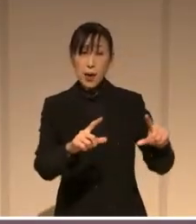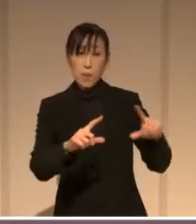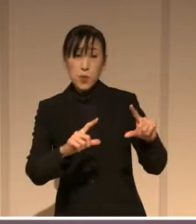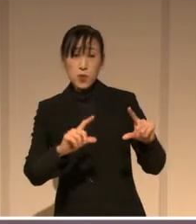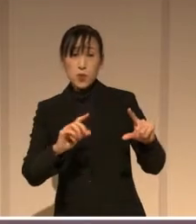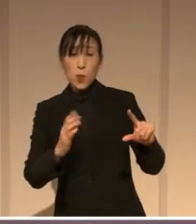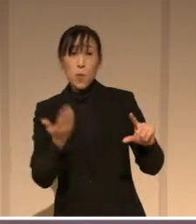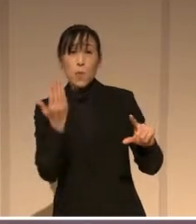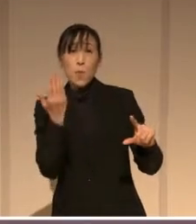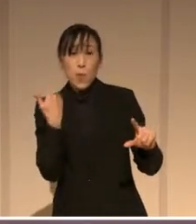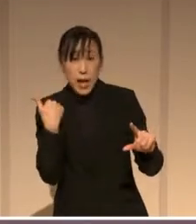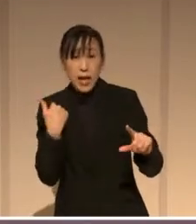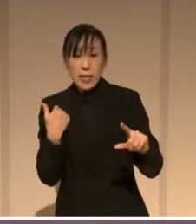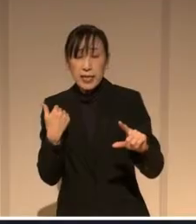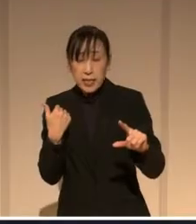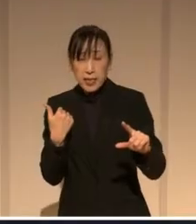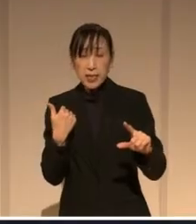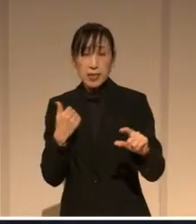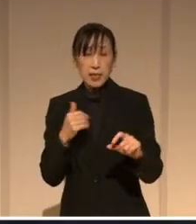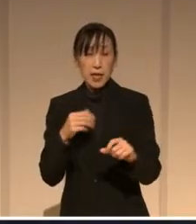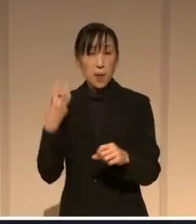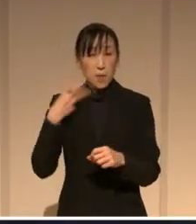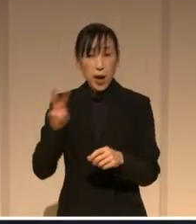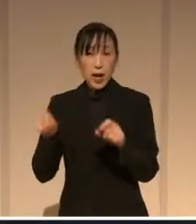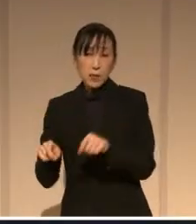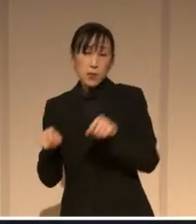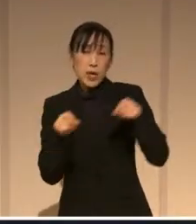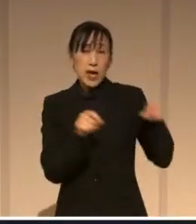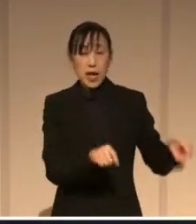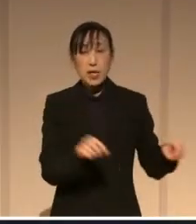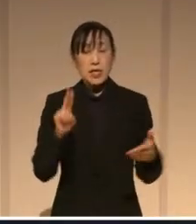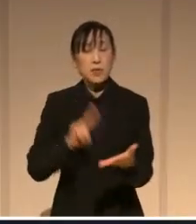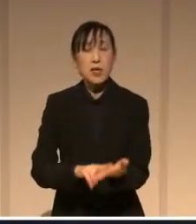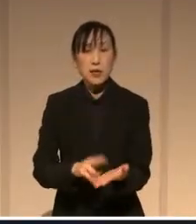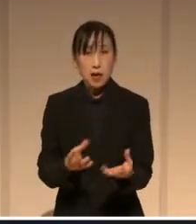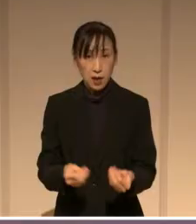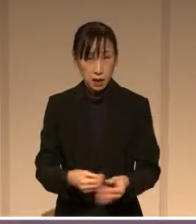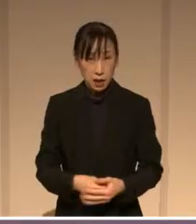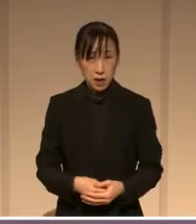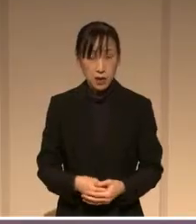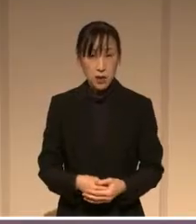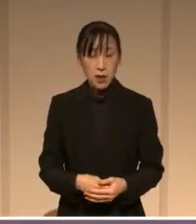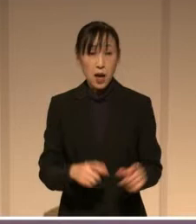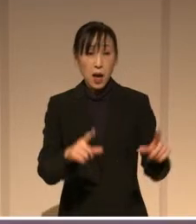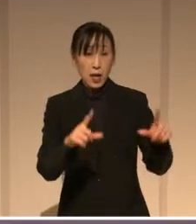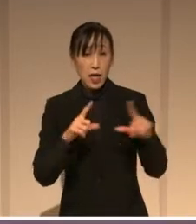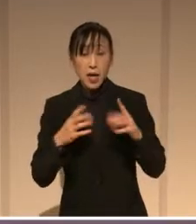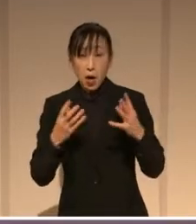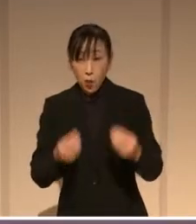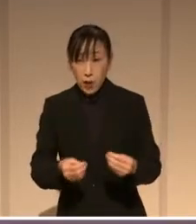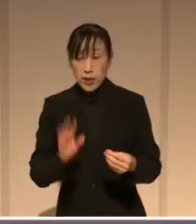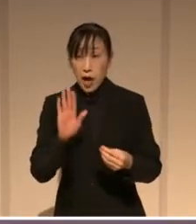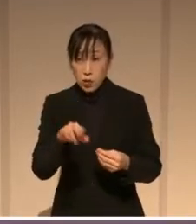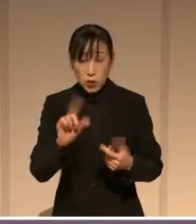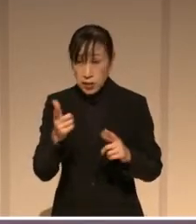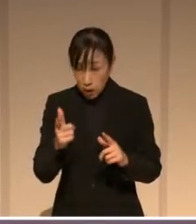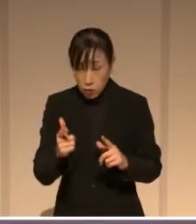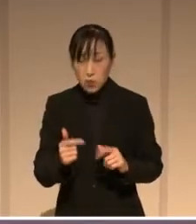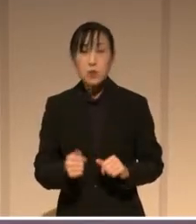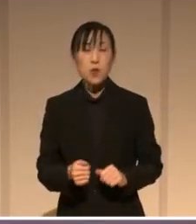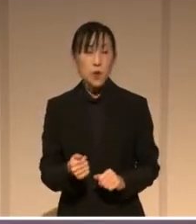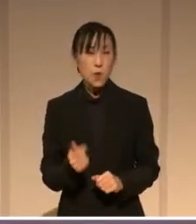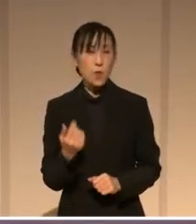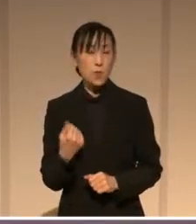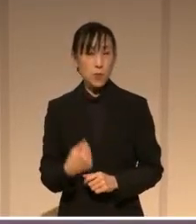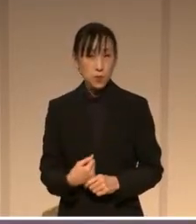先延ばしにあって結果が出てからじゃなくてっていいんじゃないですかリューションのそのパフォーマンスした後の